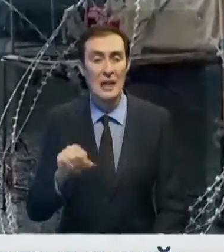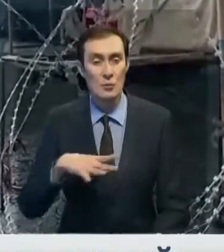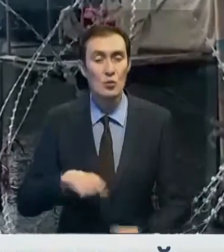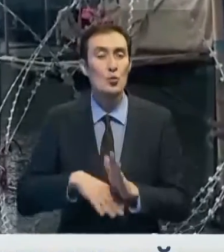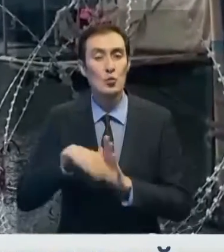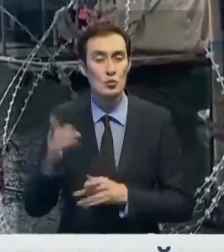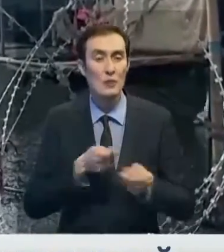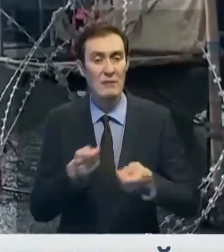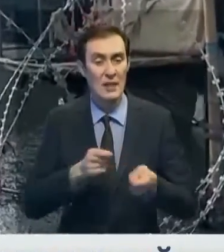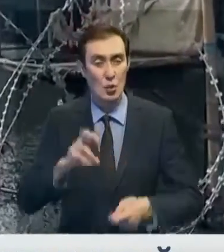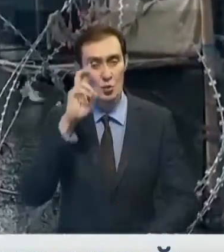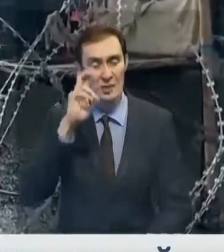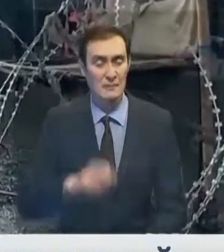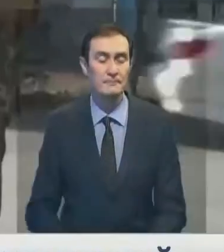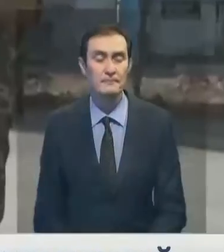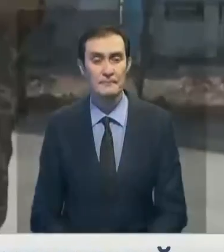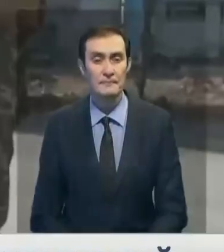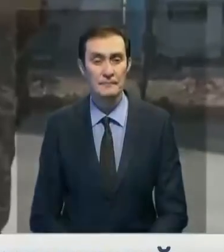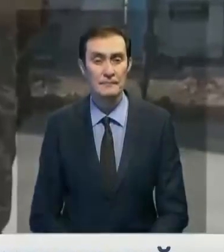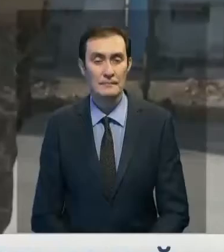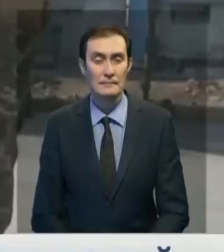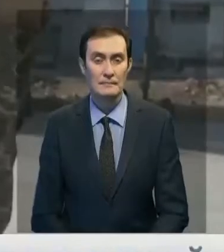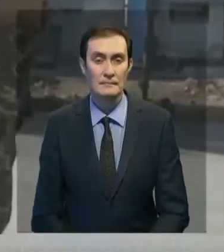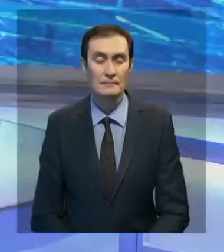улучшить управление страной.